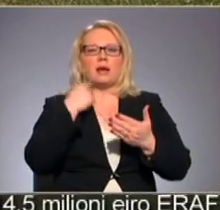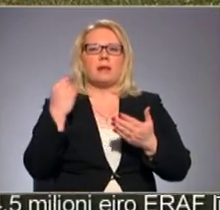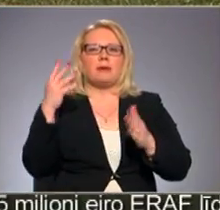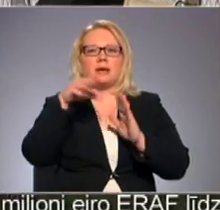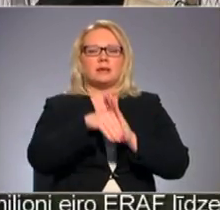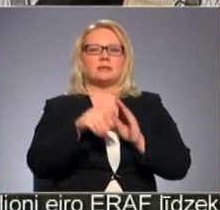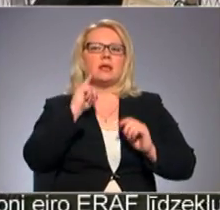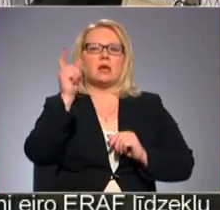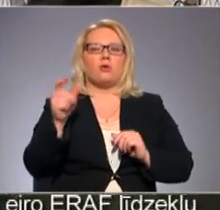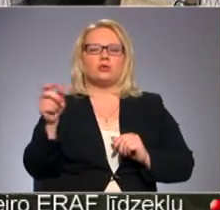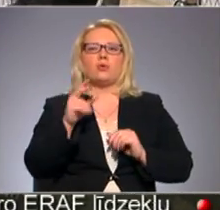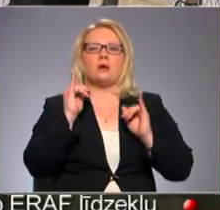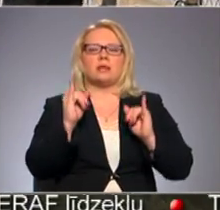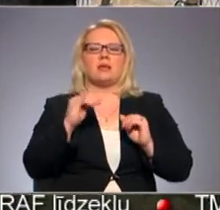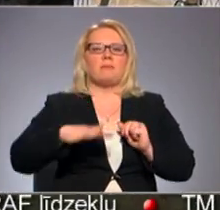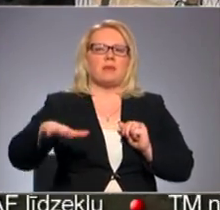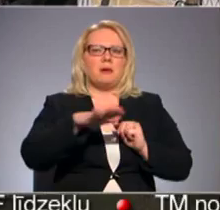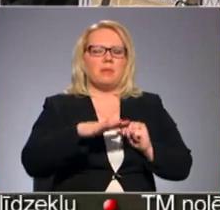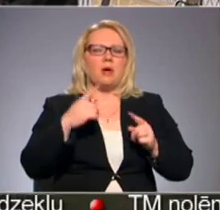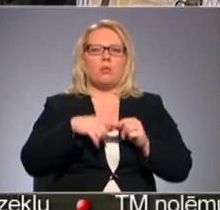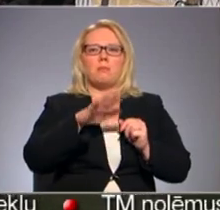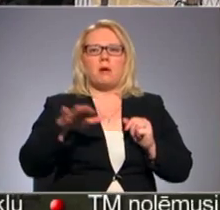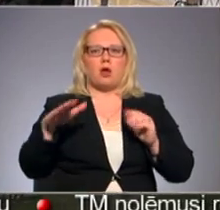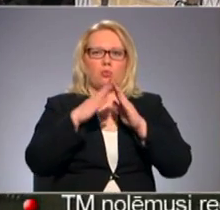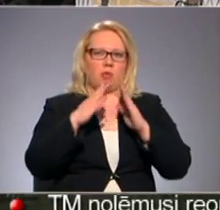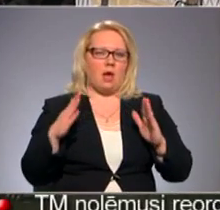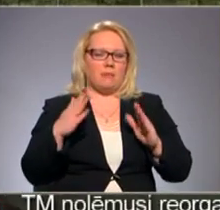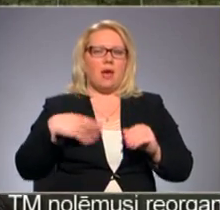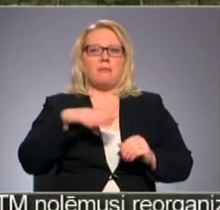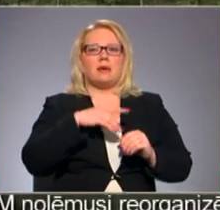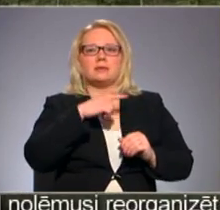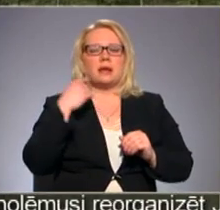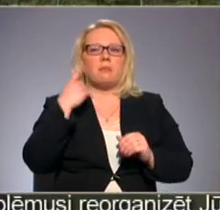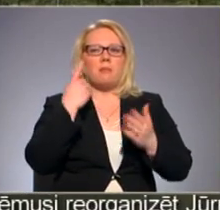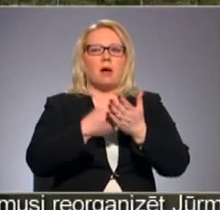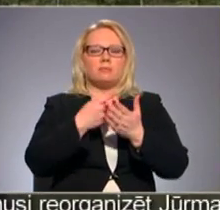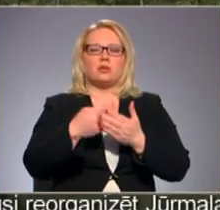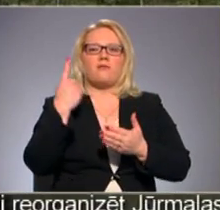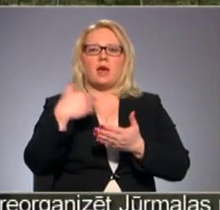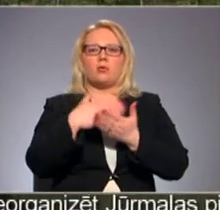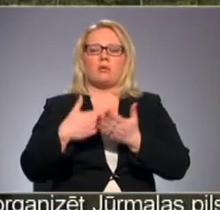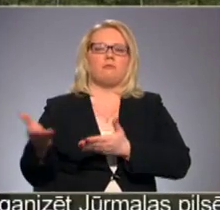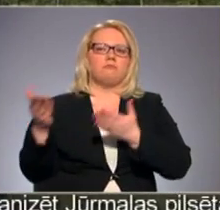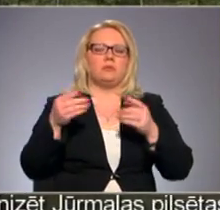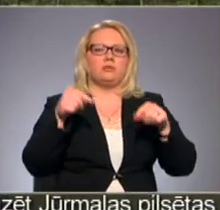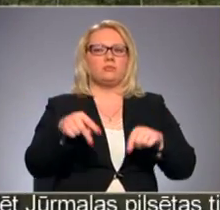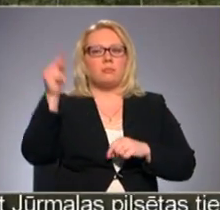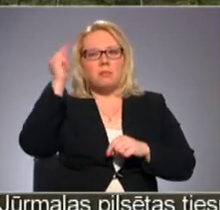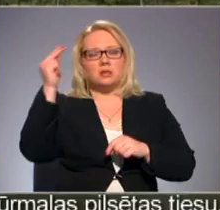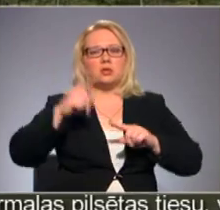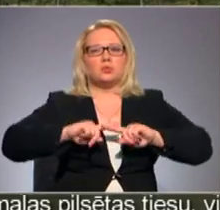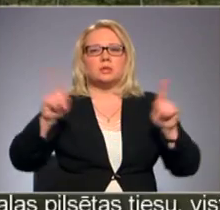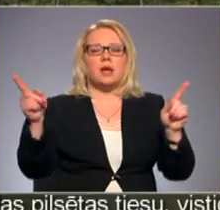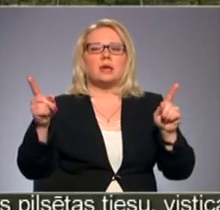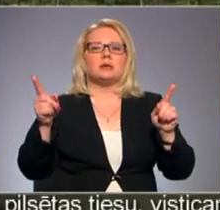arī jauniešus no nelabvēlīgām ģimenēm un bērnu namiem. Mēs gribam viņus apzināt un vienu daļu aicināt uz šeien, jo, manuprāt, tas viņiem uzreiz